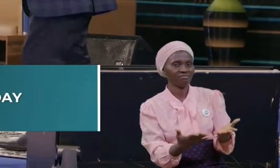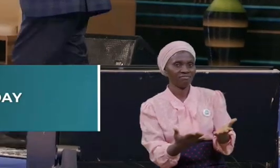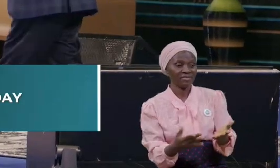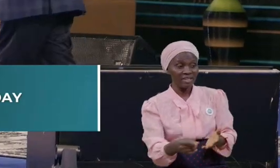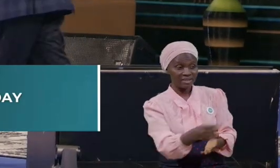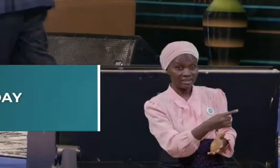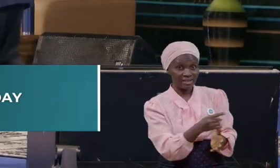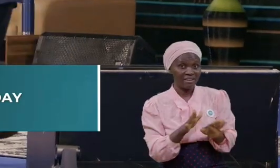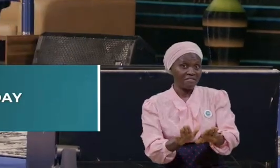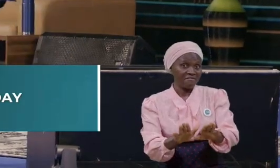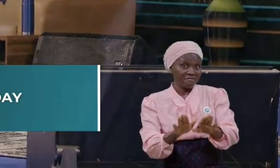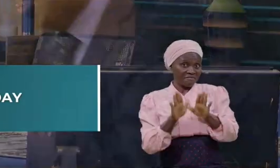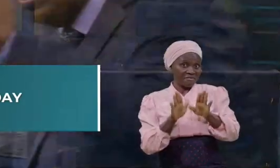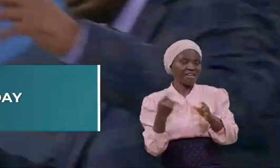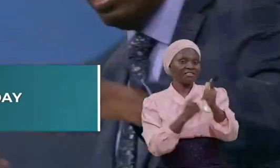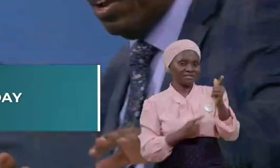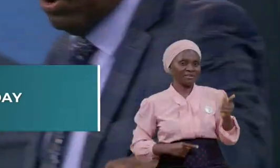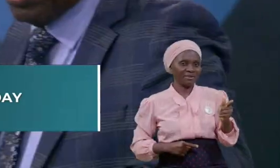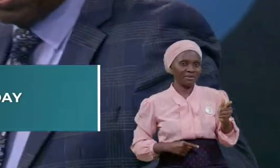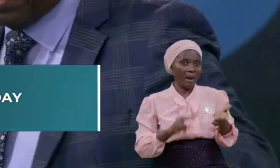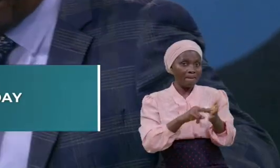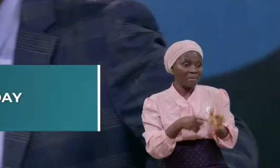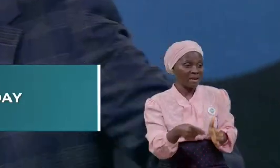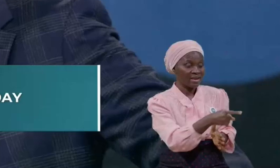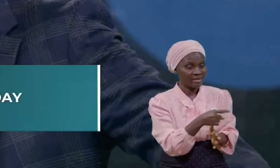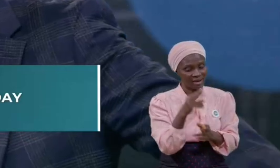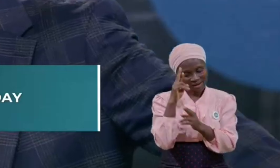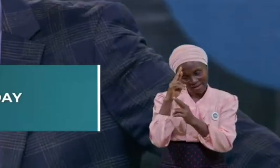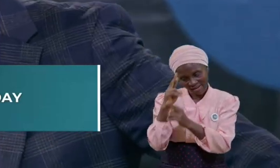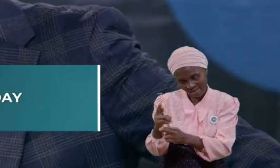Ils révéraient Dieu. Ils pensaient qu'ils